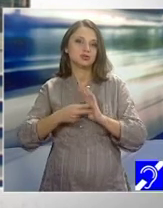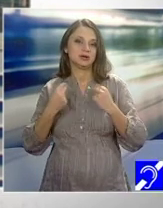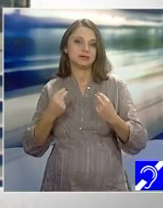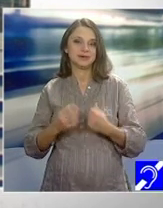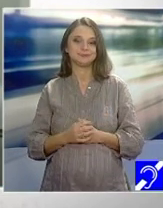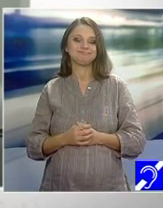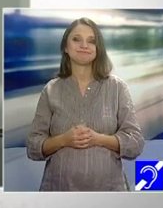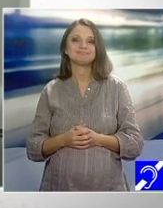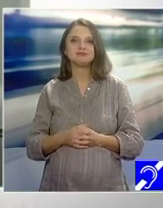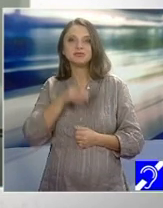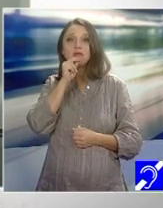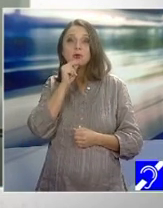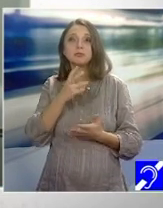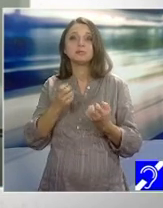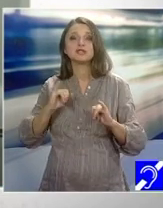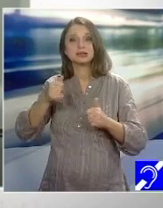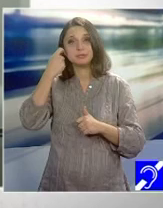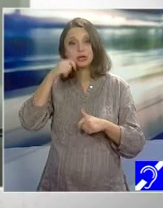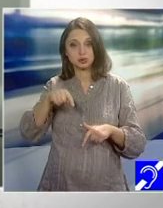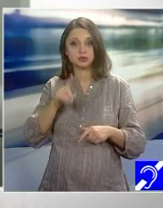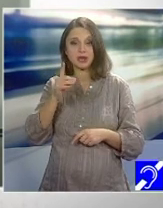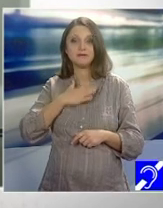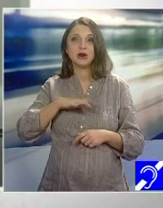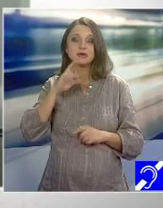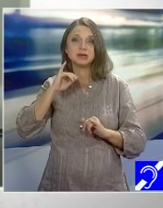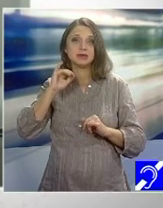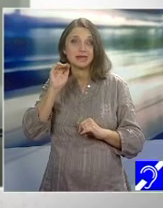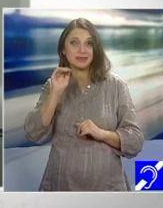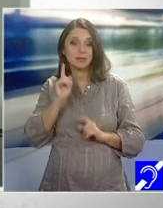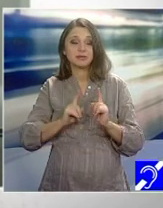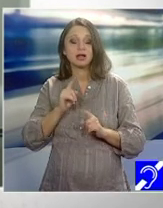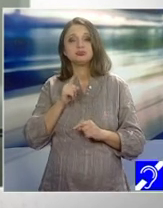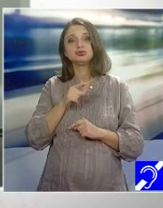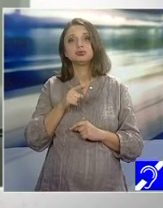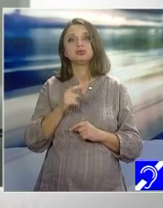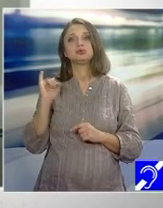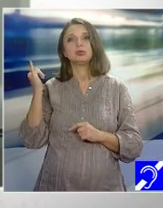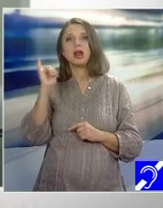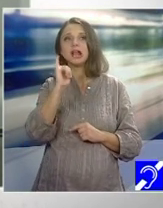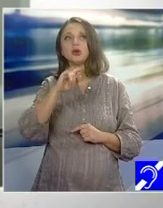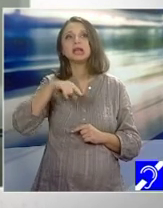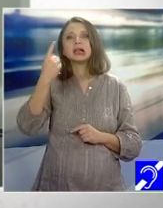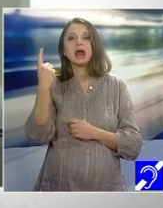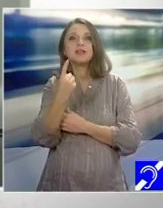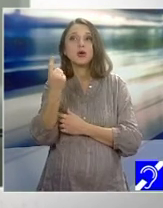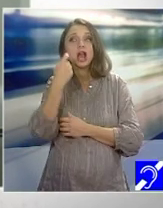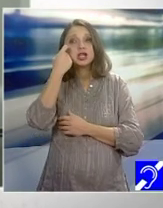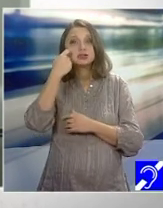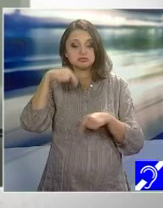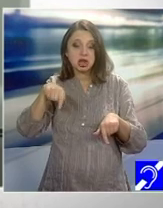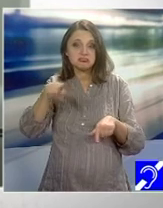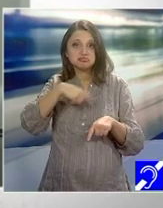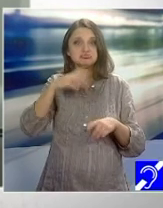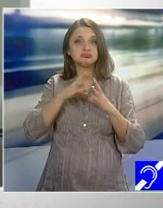Vorbim despre ceea ce se întâmplă în Cluj-Napoca, însă vreau să te întreb acum dacă ai călătorit în diverse alte orașe din țara noastră. E